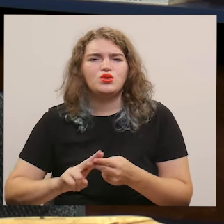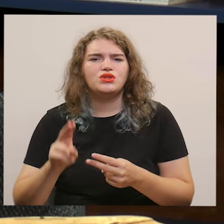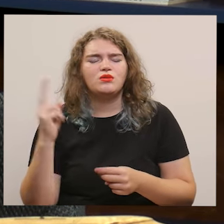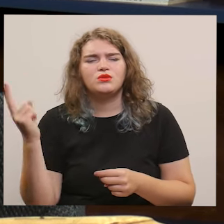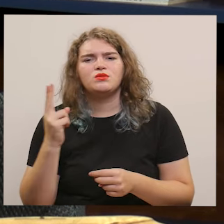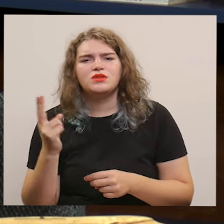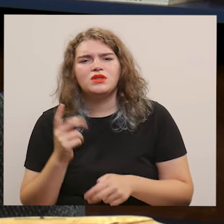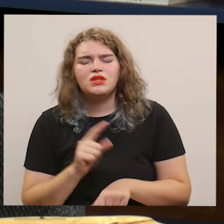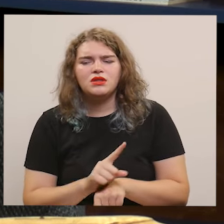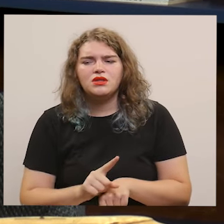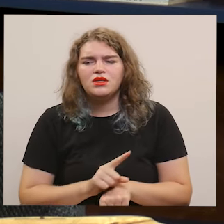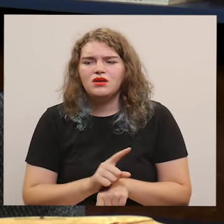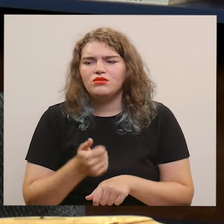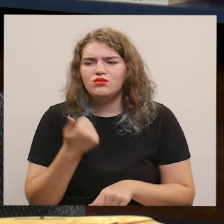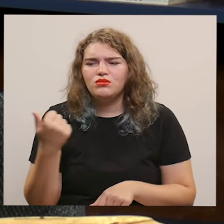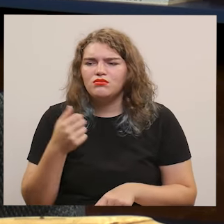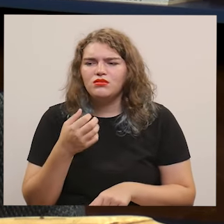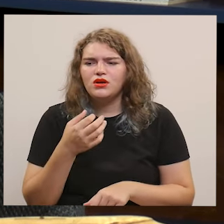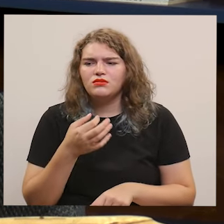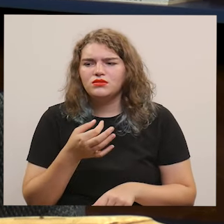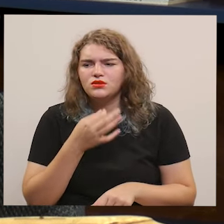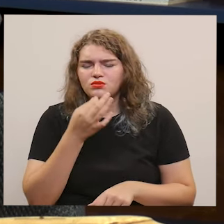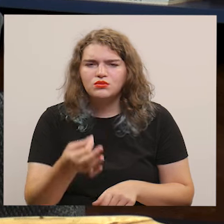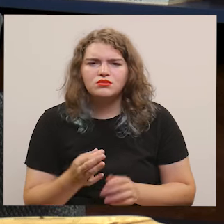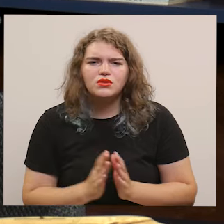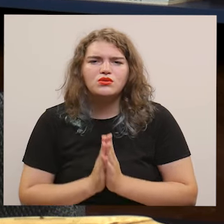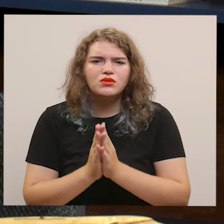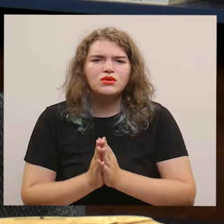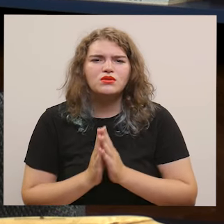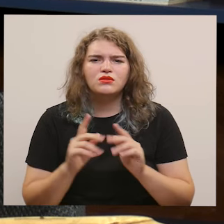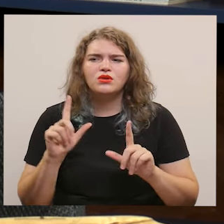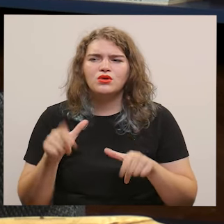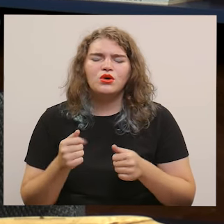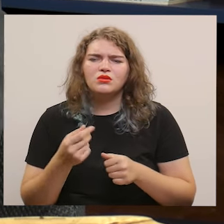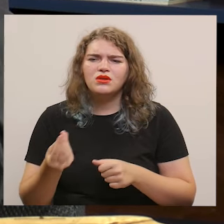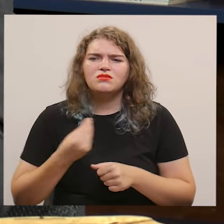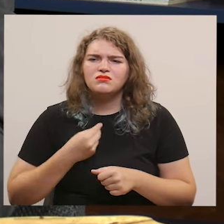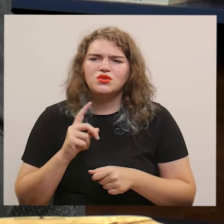în vremea în care doar spuneam atâta, dă Doamne să nu se întâmple ceva rău,